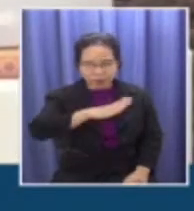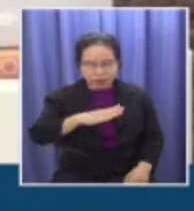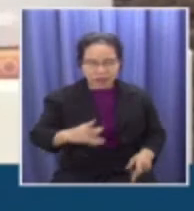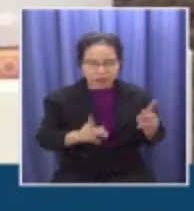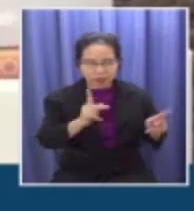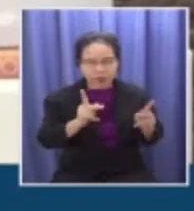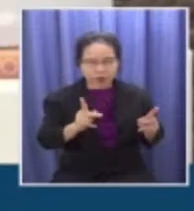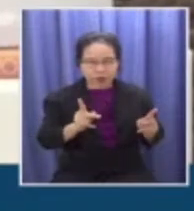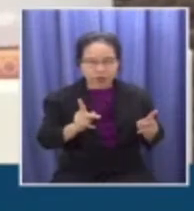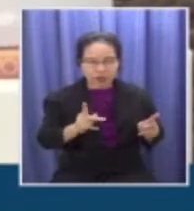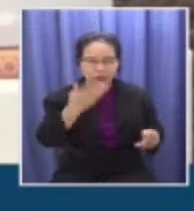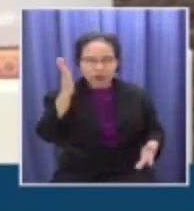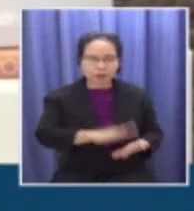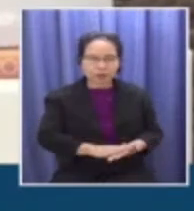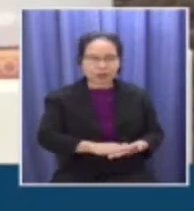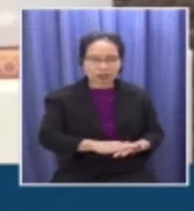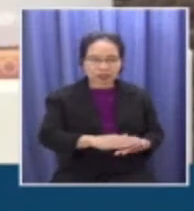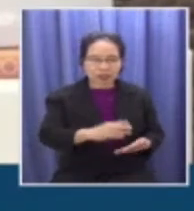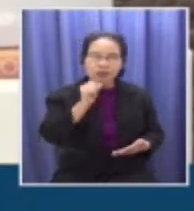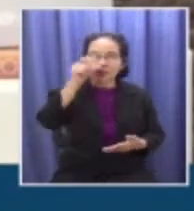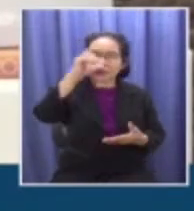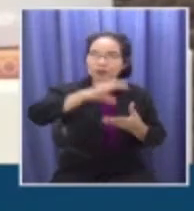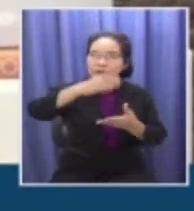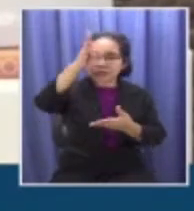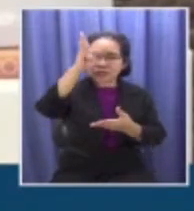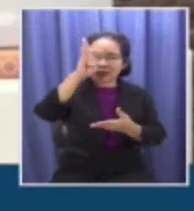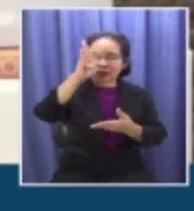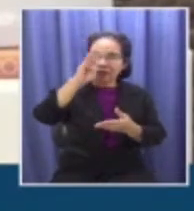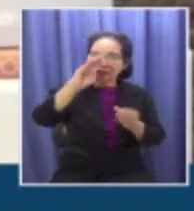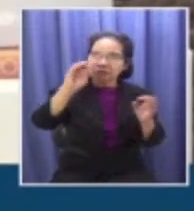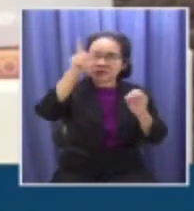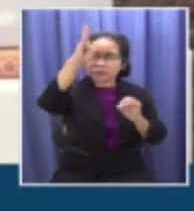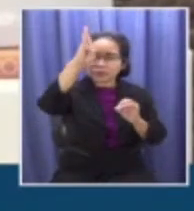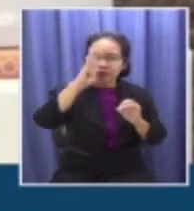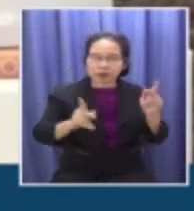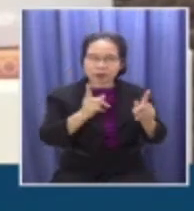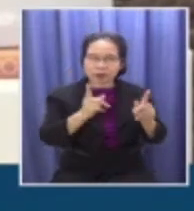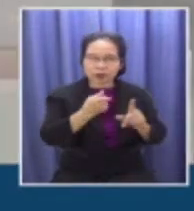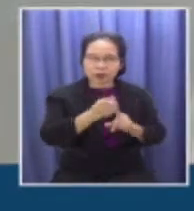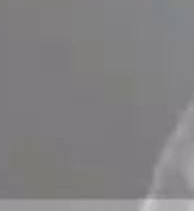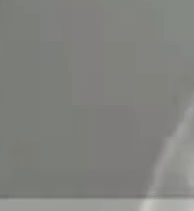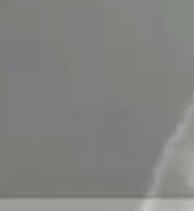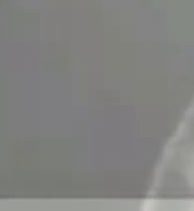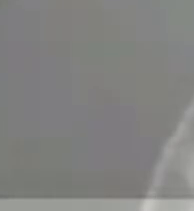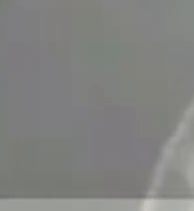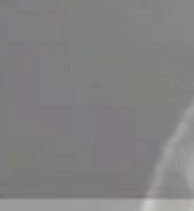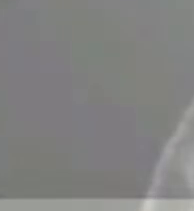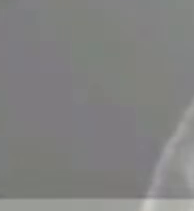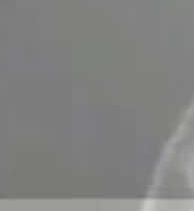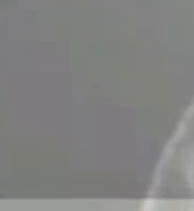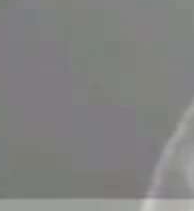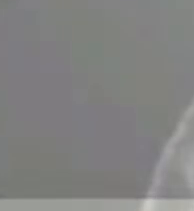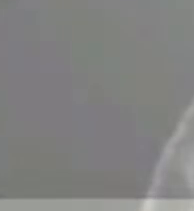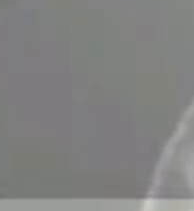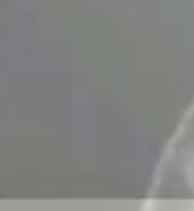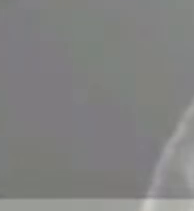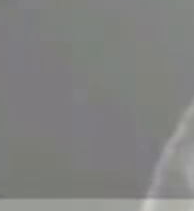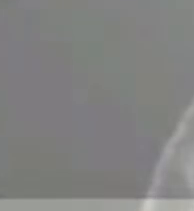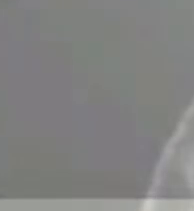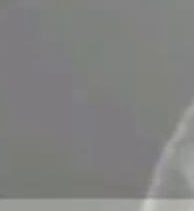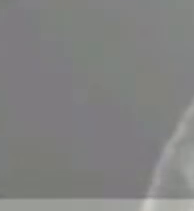Na ang sabi ng mga walang hiyang ateista, tao raw galing sa unggoy, kayo na lang ang galing sa unggoy, mga unggoy